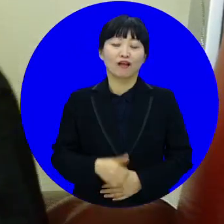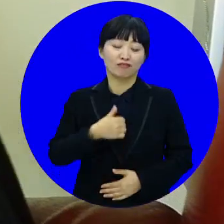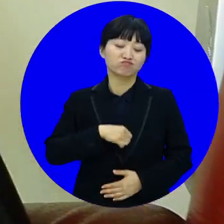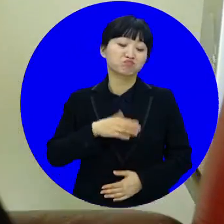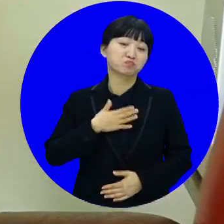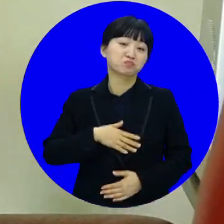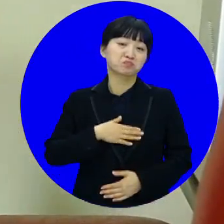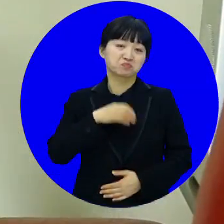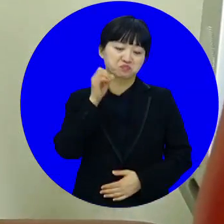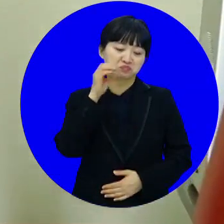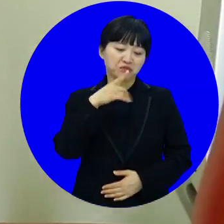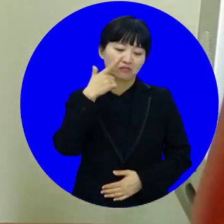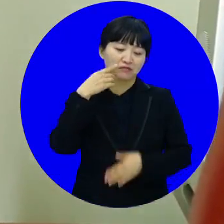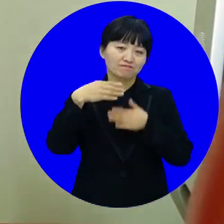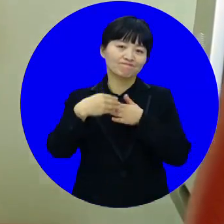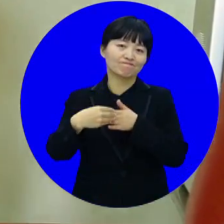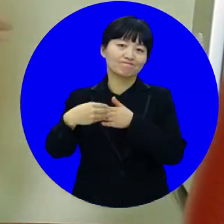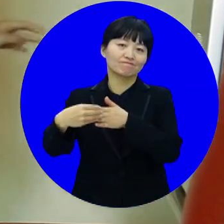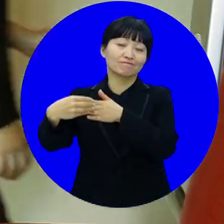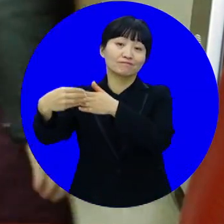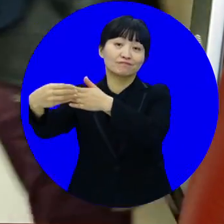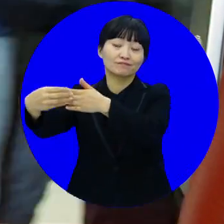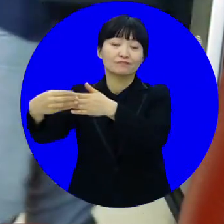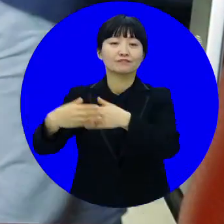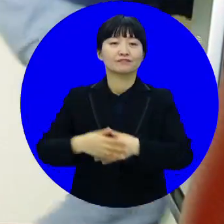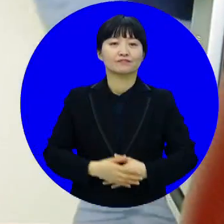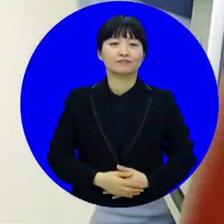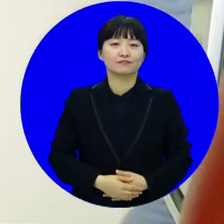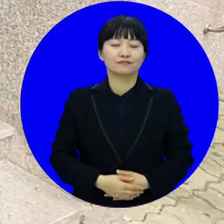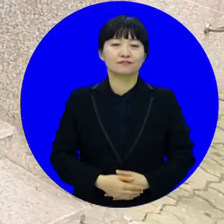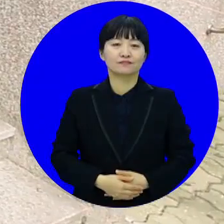지훈이는 마지못해 아빠의 손에 이끌려갑니다.